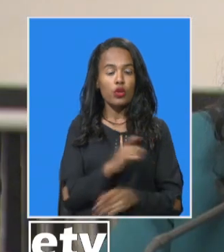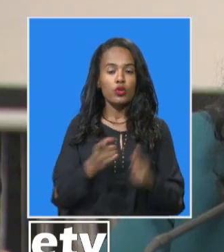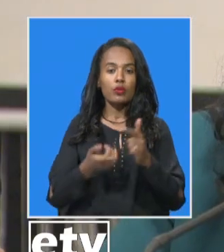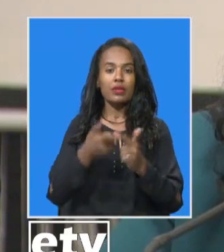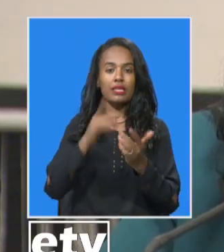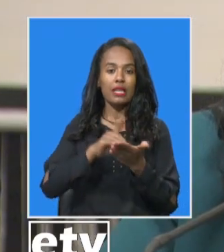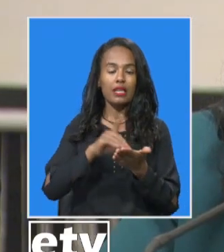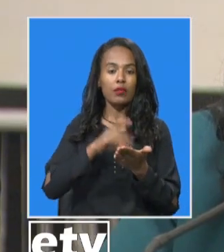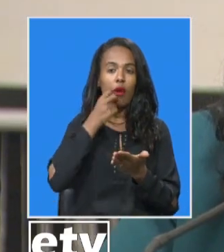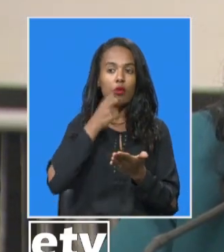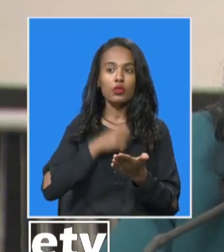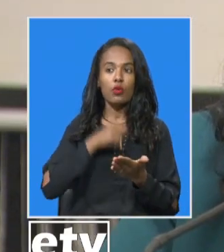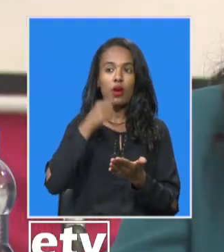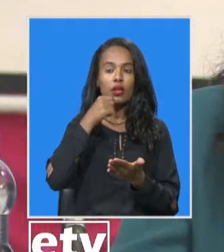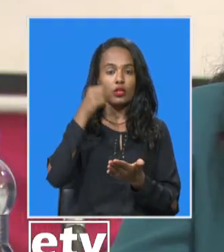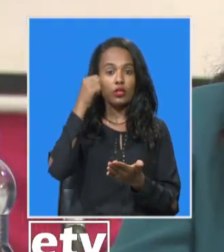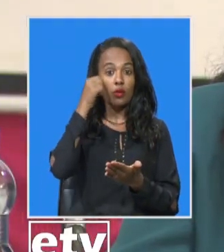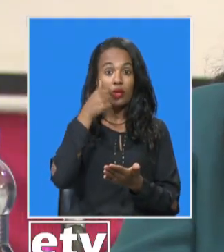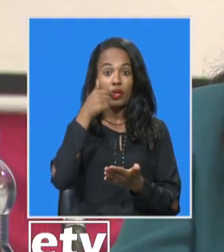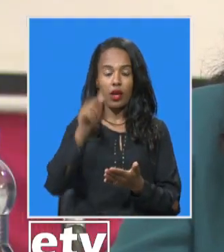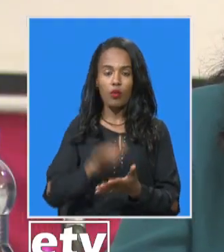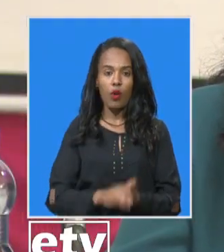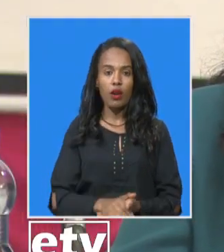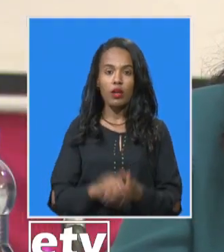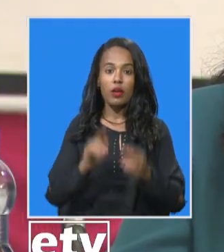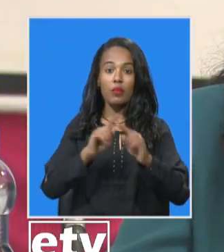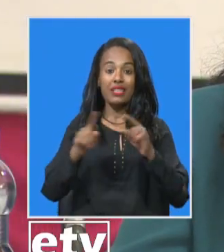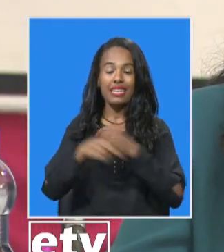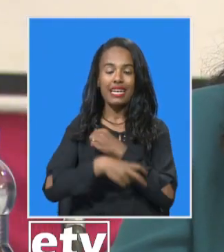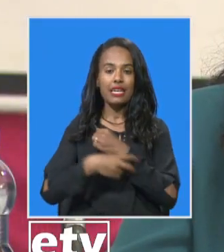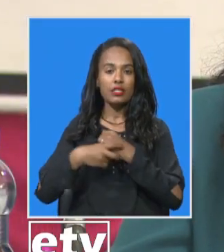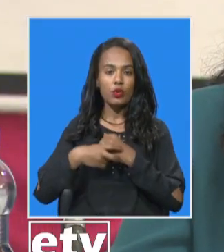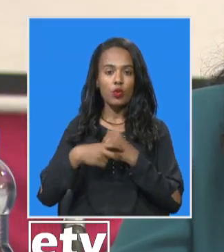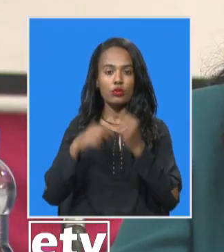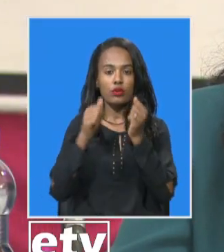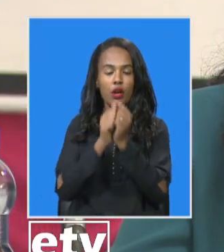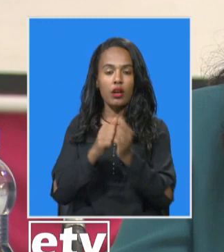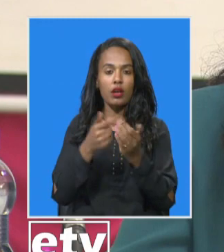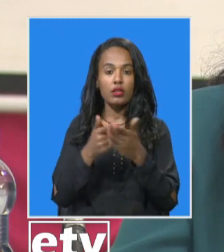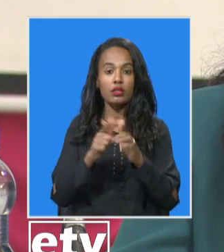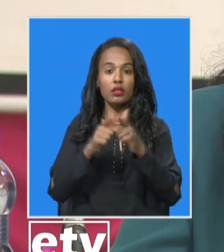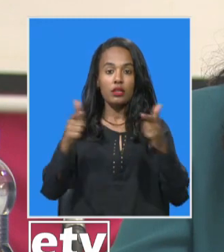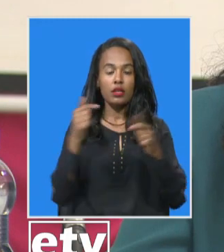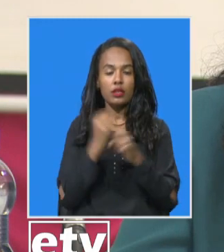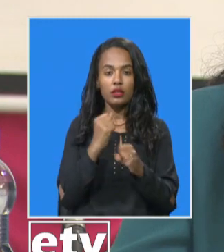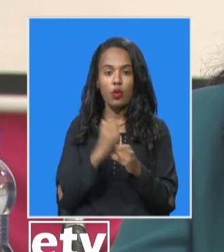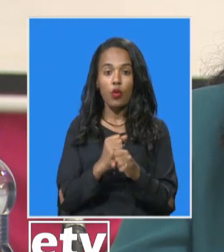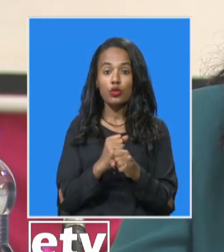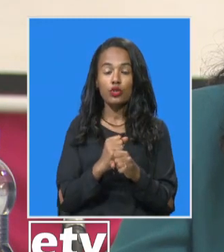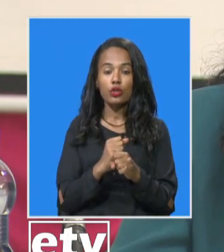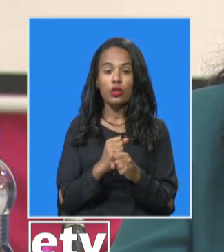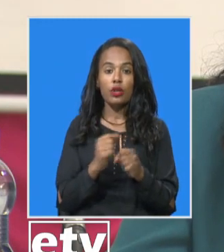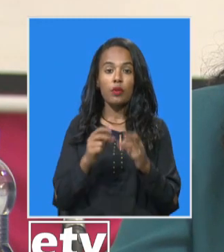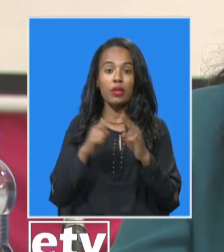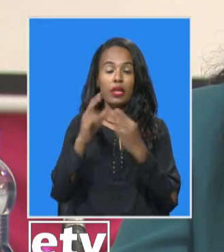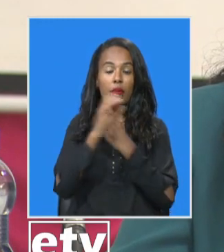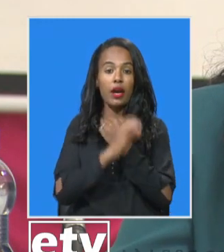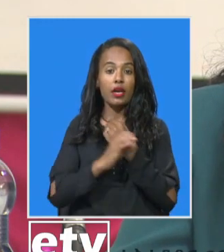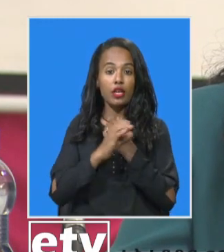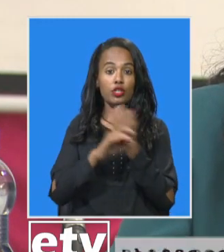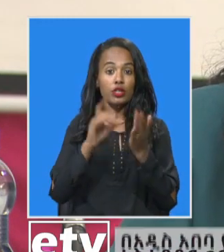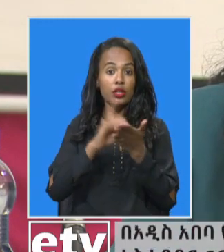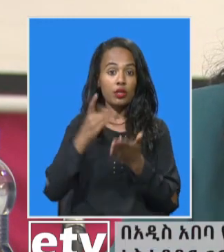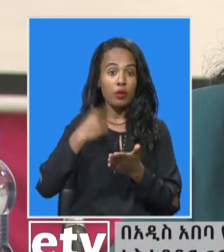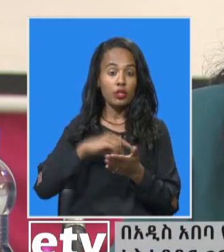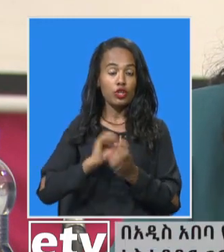ምክትል ከንቲባ ወይዘሮ አዳነች አቤቤ ገልጸዋል። በተለይ ደግሞ ከስርቆት ከሌብነት ጋራ እነዚህ ትልልቅ ስራዎች እጅግ በጣም አገራችንን